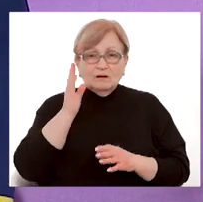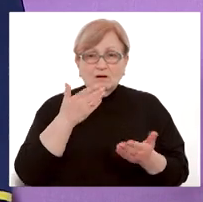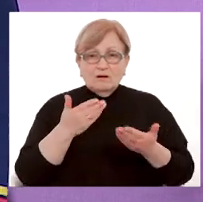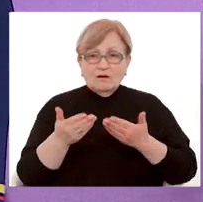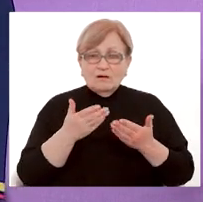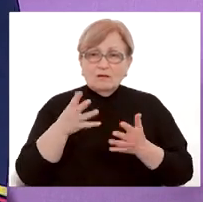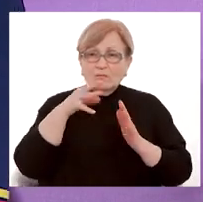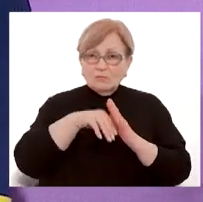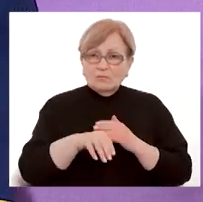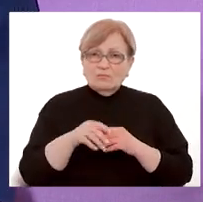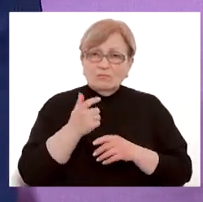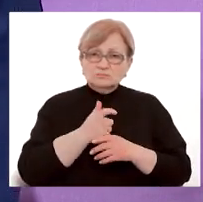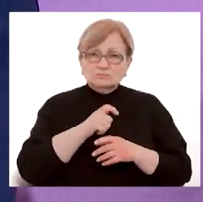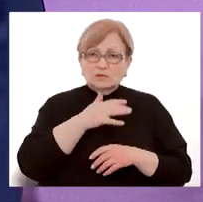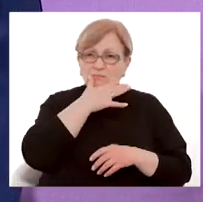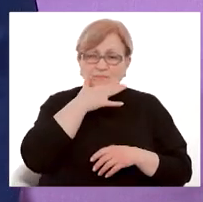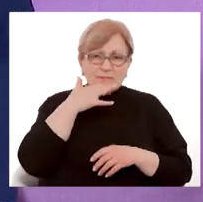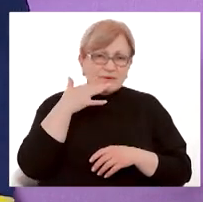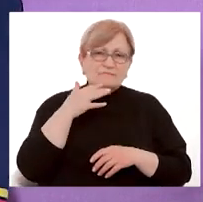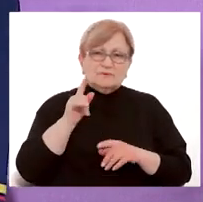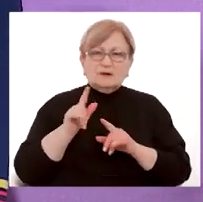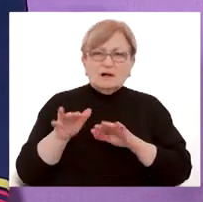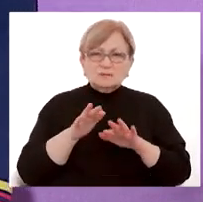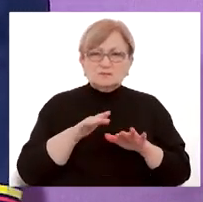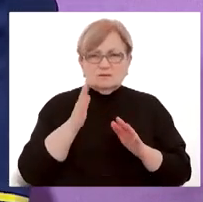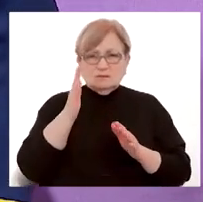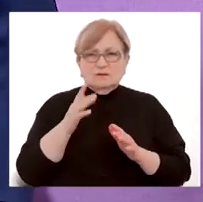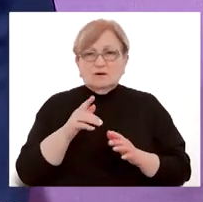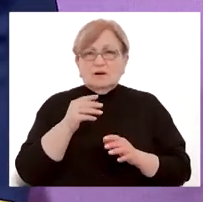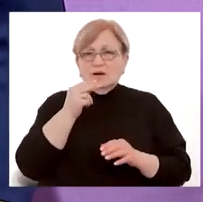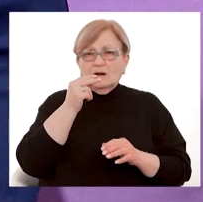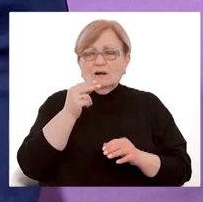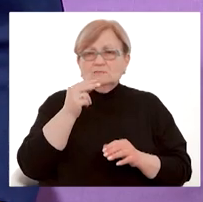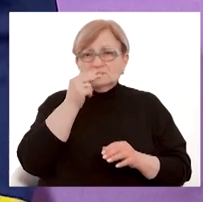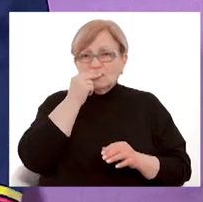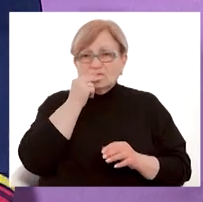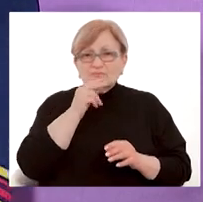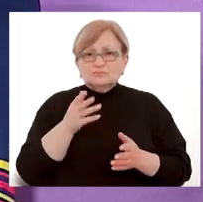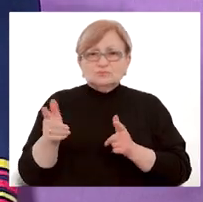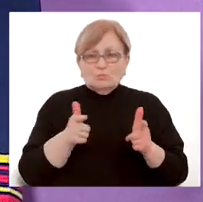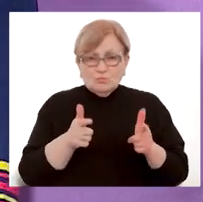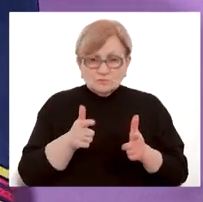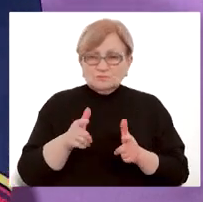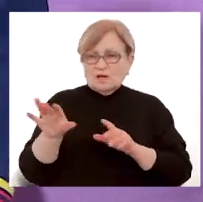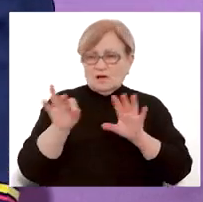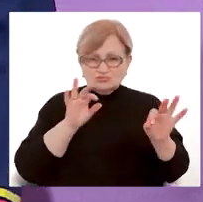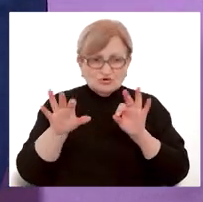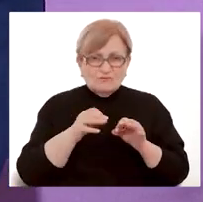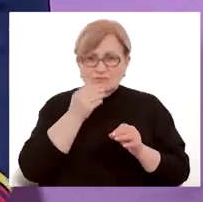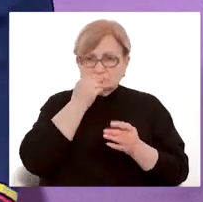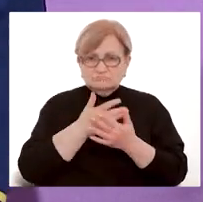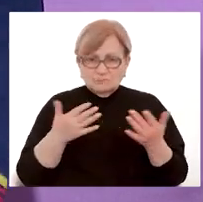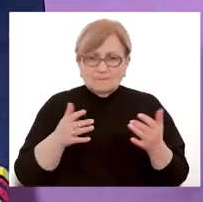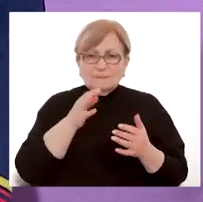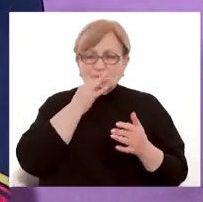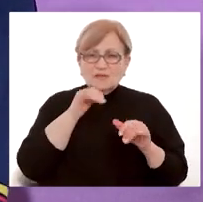opponent of second Holotrom, Italian Pavri Protsevich Deba Andros, Ikneba Sakovich Mumsa Deba, Quad Product of Church. შემდეგ